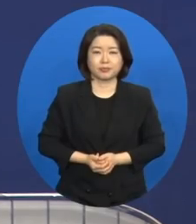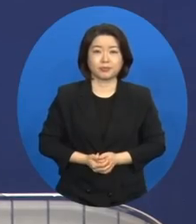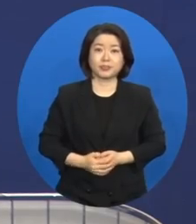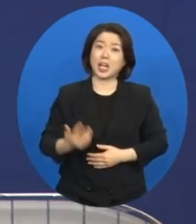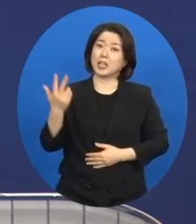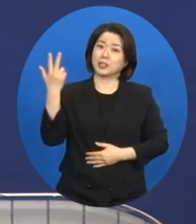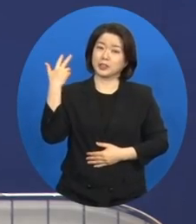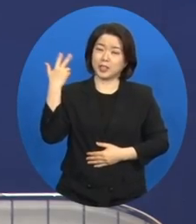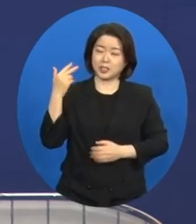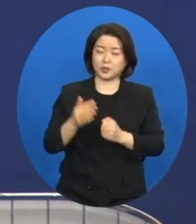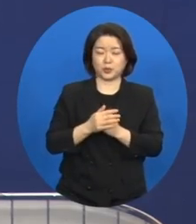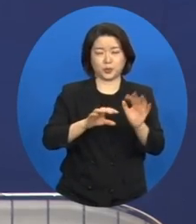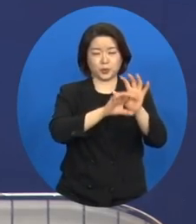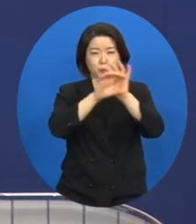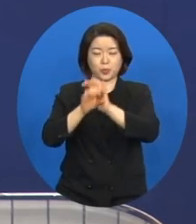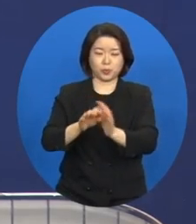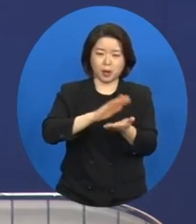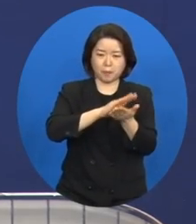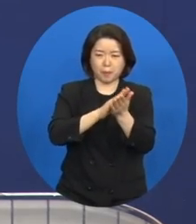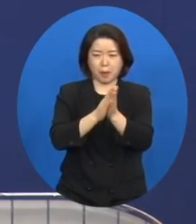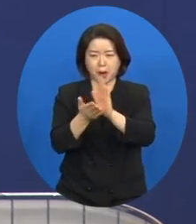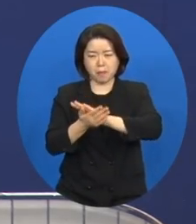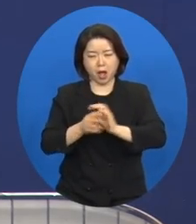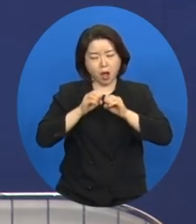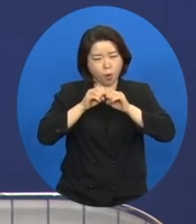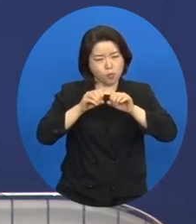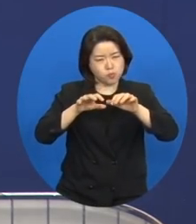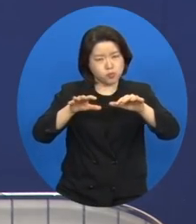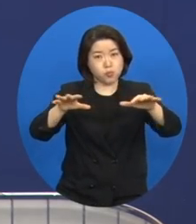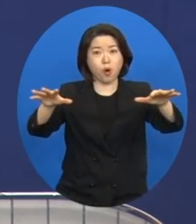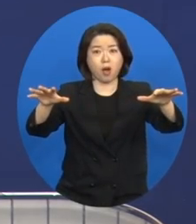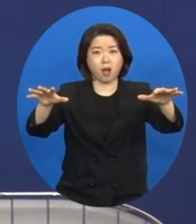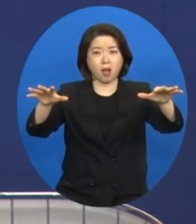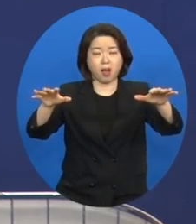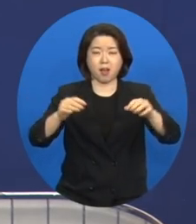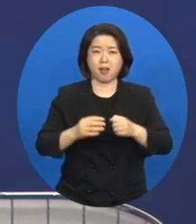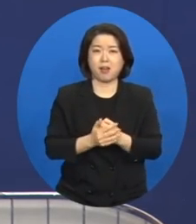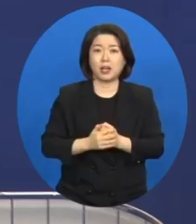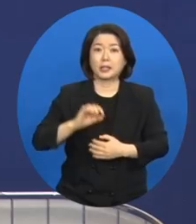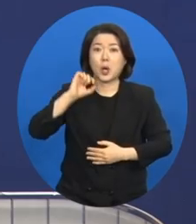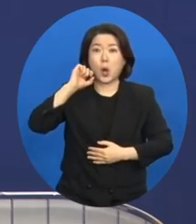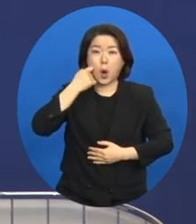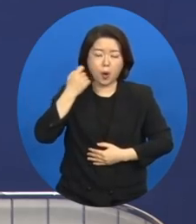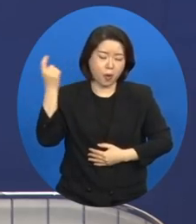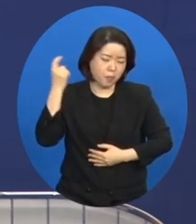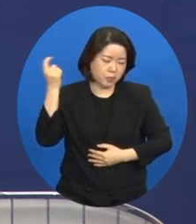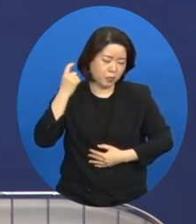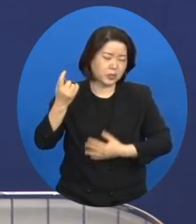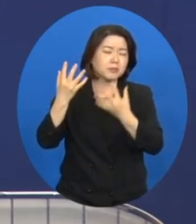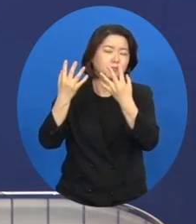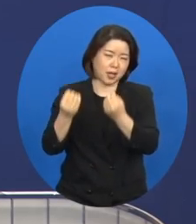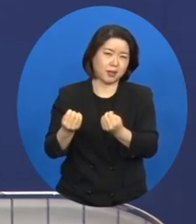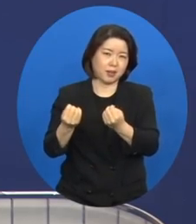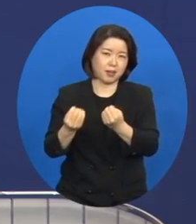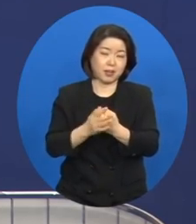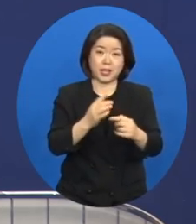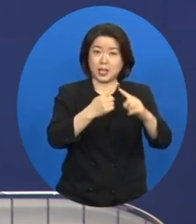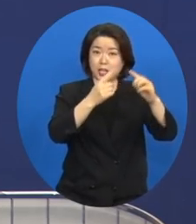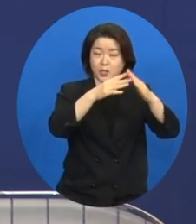지난주 코로나 변이 바이러스 확산으로 인해서 어려움의 소식들이 들려옵니다.